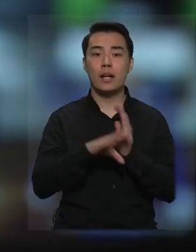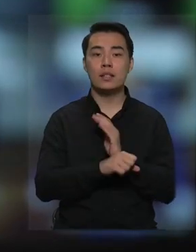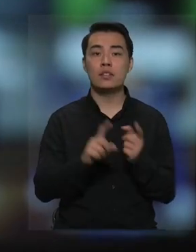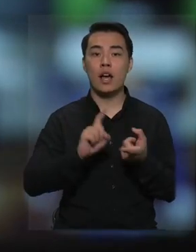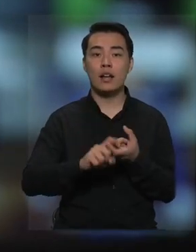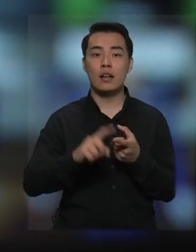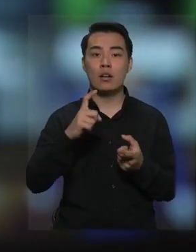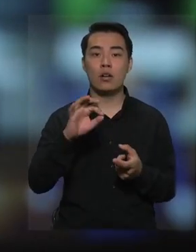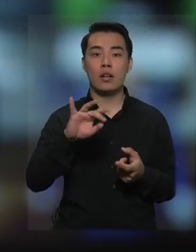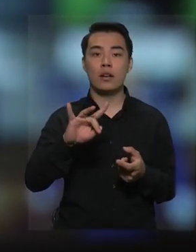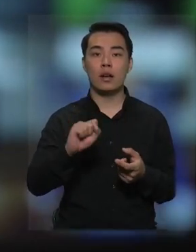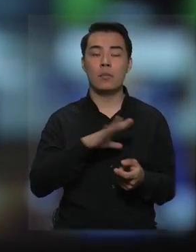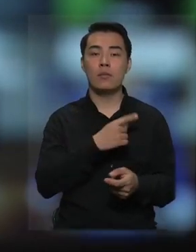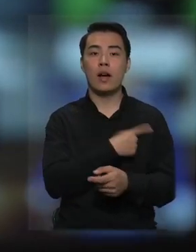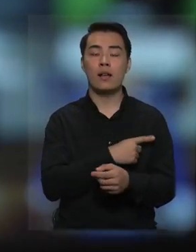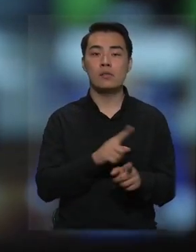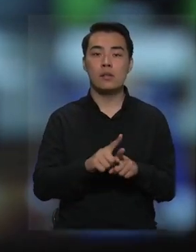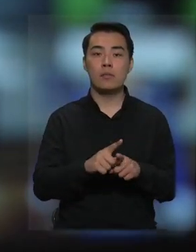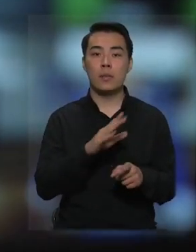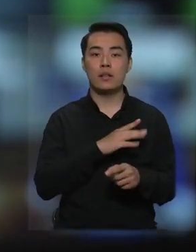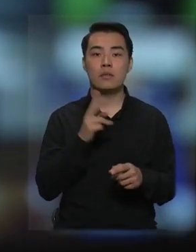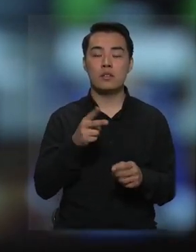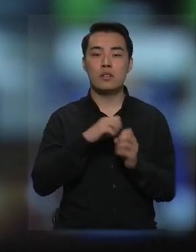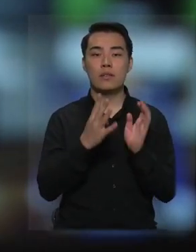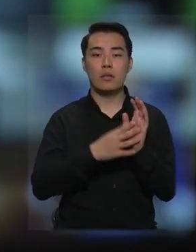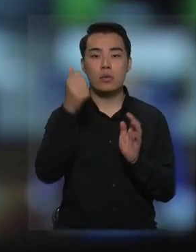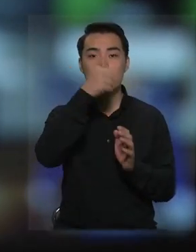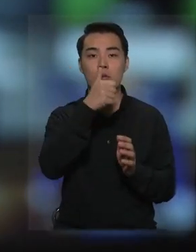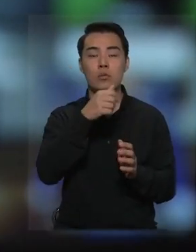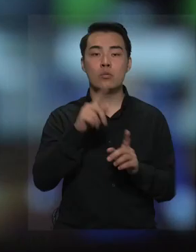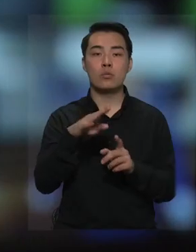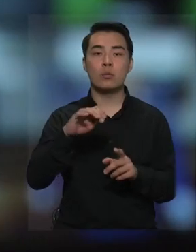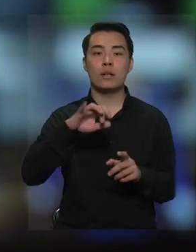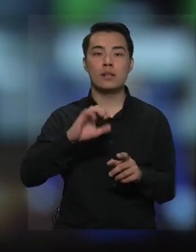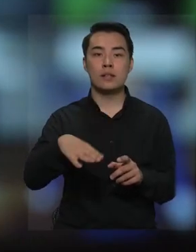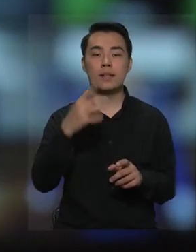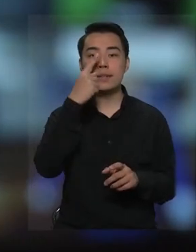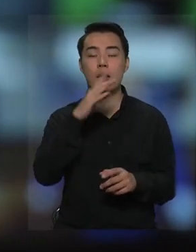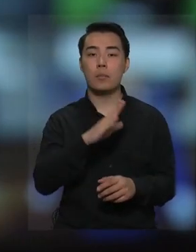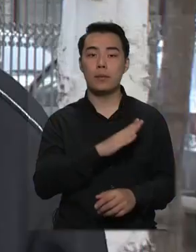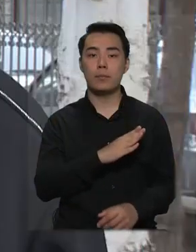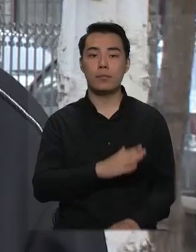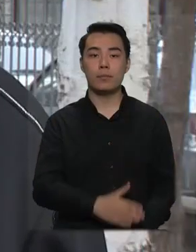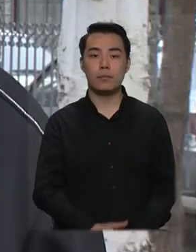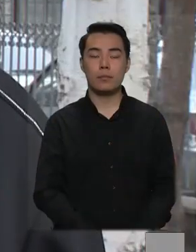заражения холерой врачи выявили в 2019 году у туристов из Индии